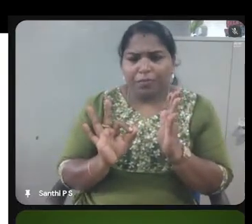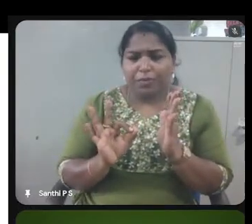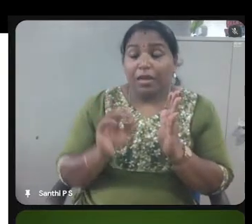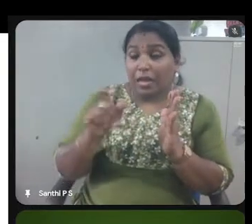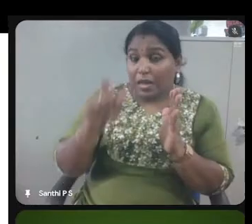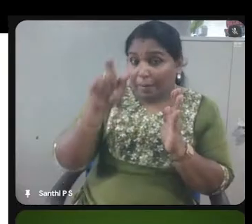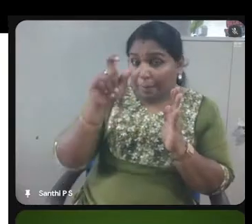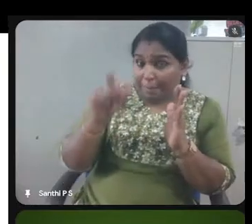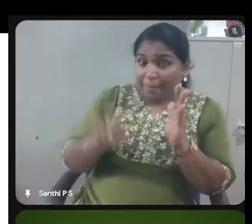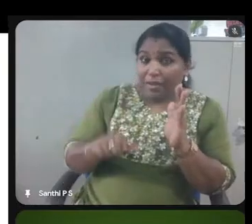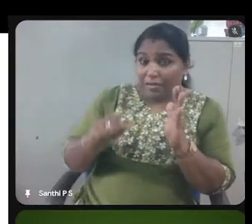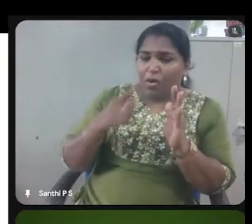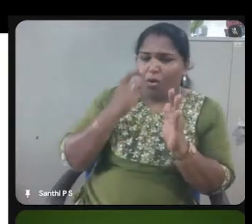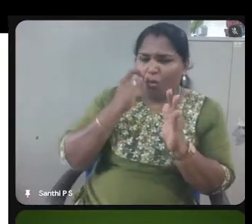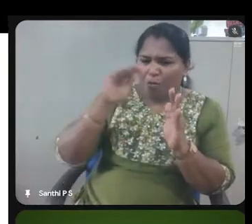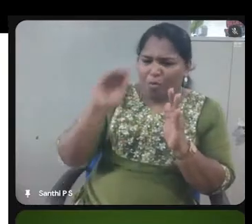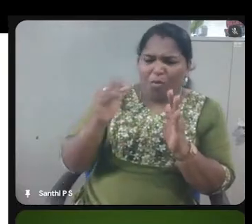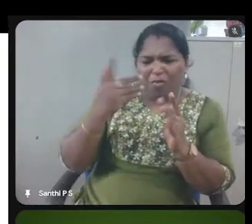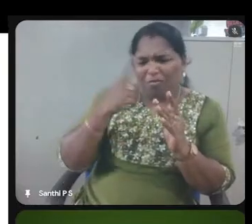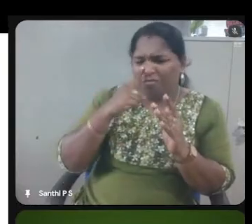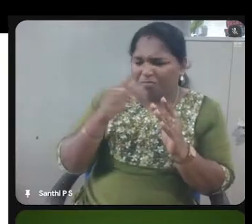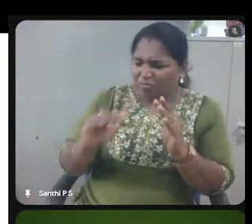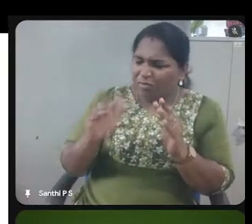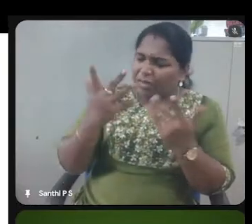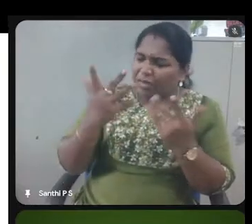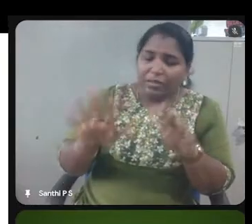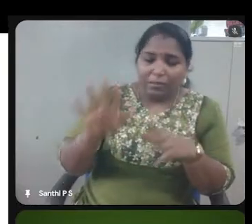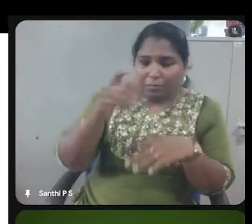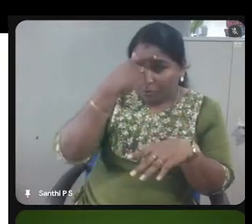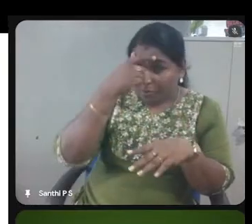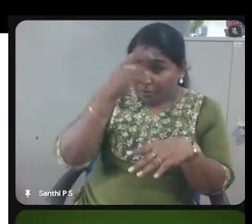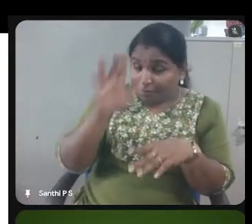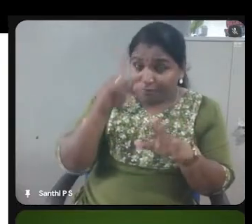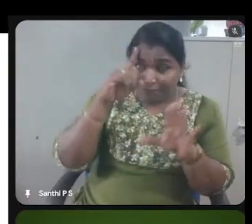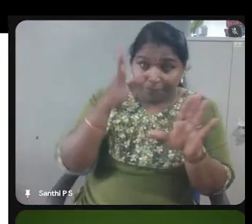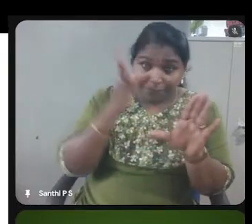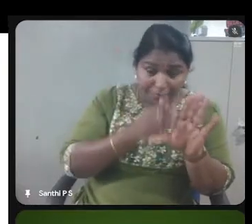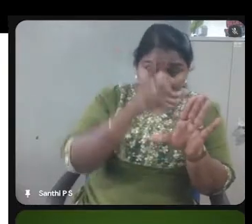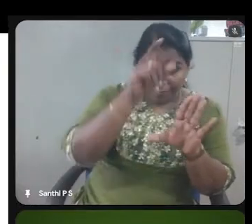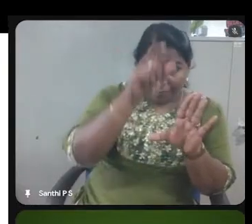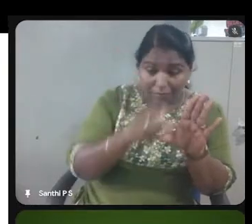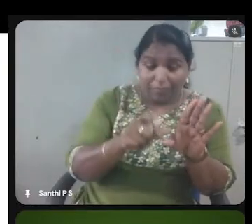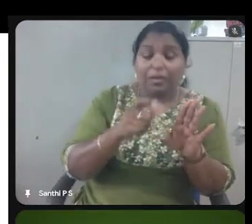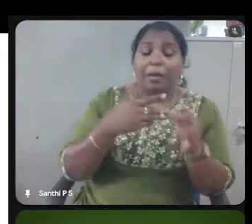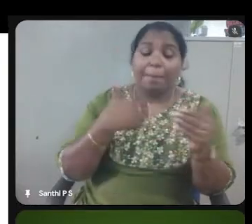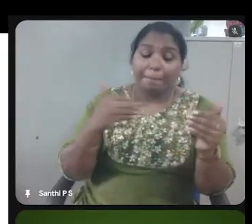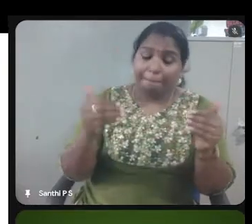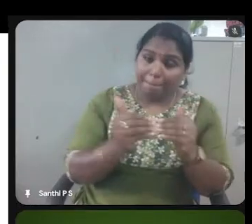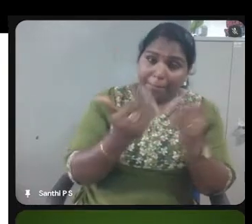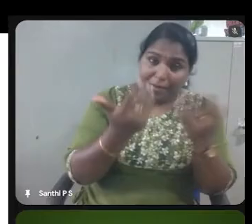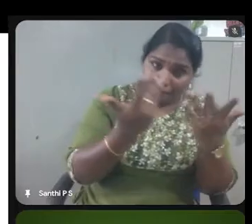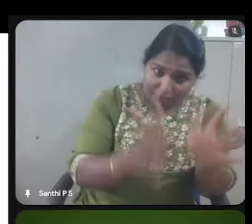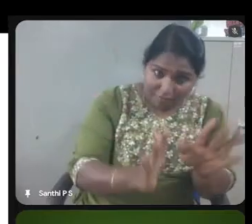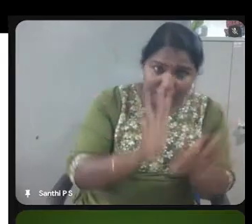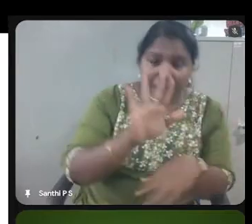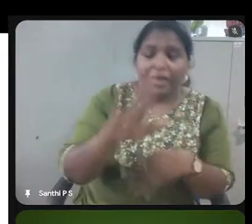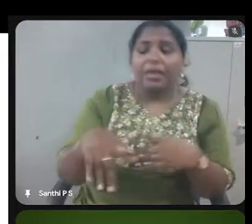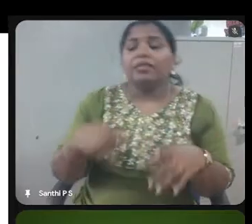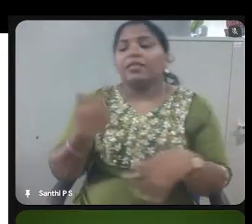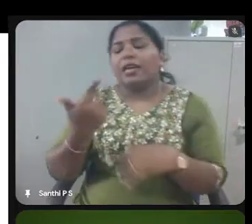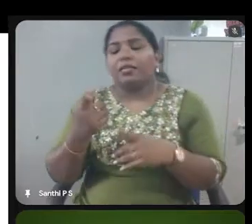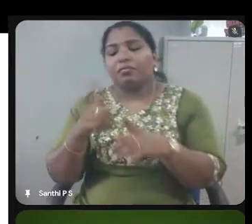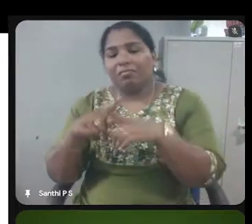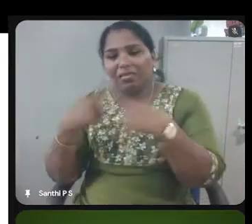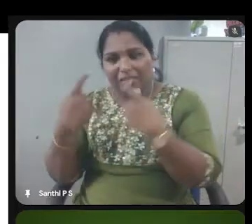ആള് സൈക്കോളജിസ്റ്റിനെ കണ്ടു കഴിയുമ്പോൾ ബാക്കി ഏതൊക്കെ പ്രൊഫഷണൽസിനെ കാണണമെന്നും എങ്ങനെ അത് മുന്നോട്ട് പോകാൻ